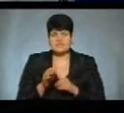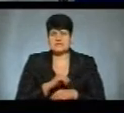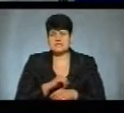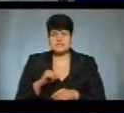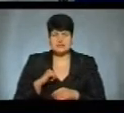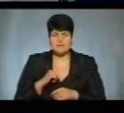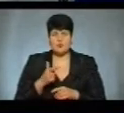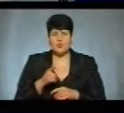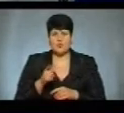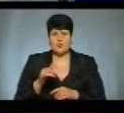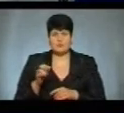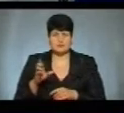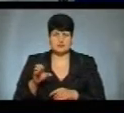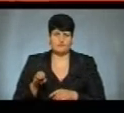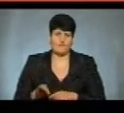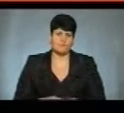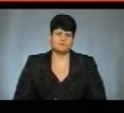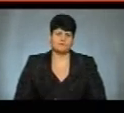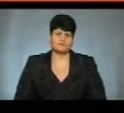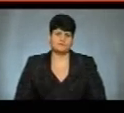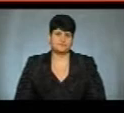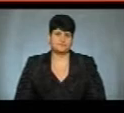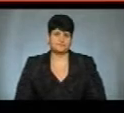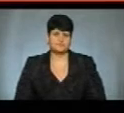«самогубство», повідомив Сергій Крета.